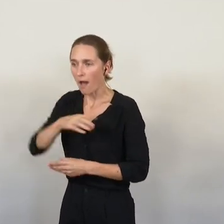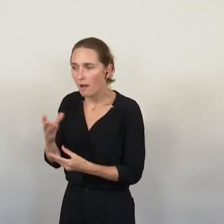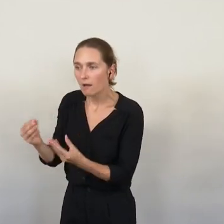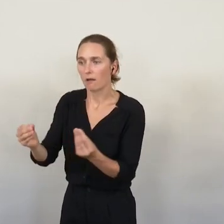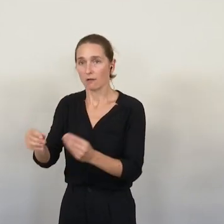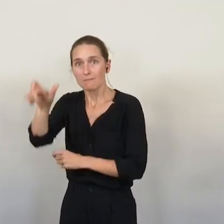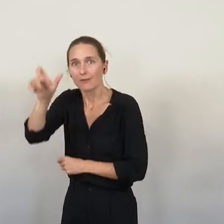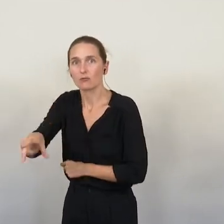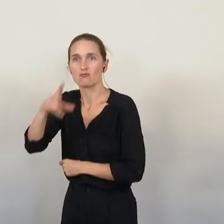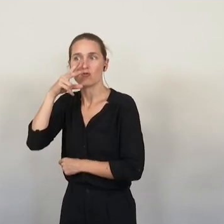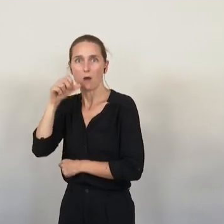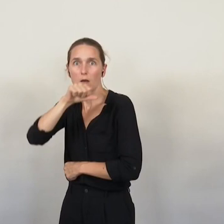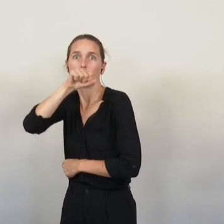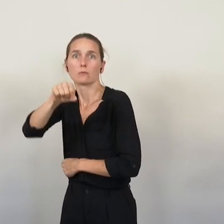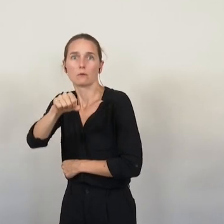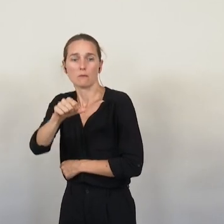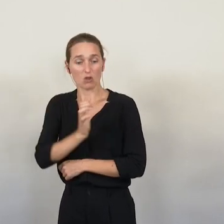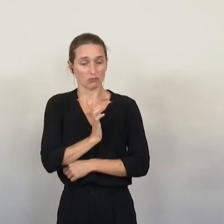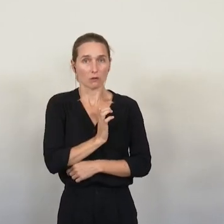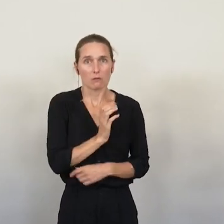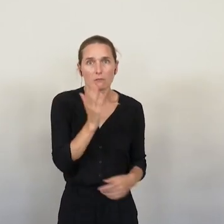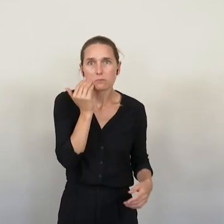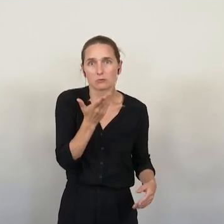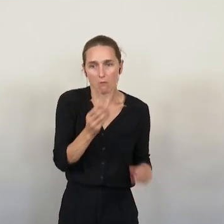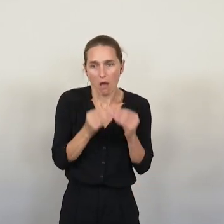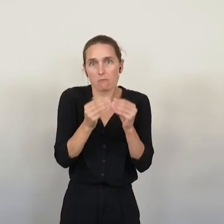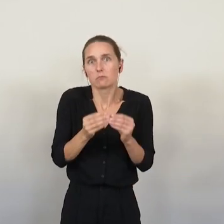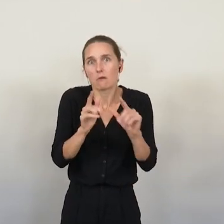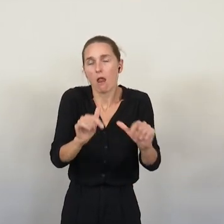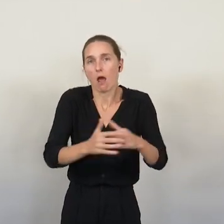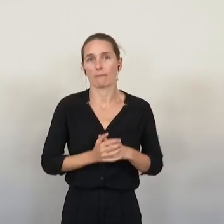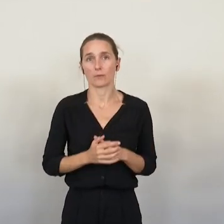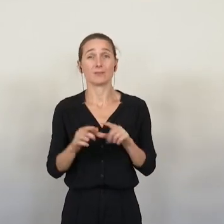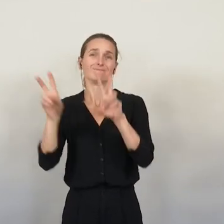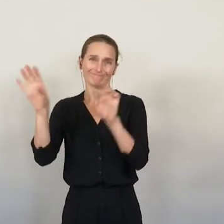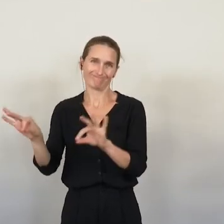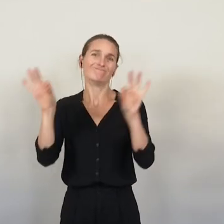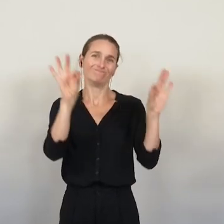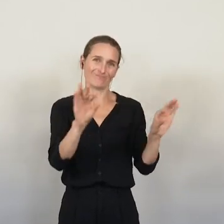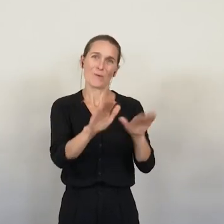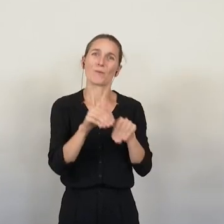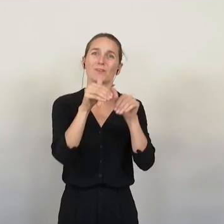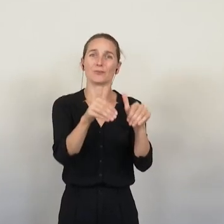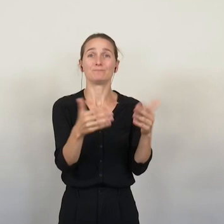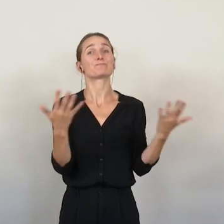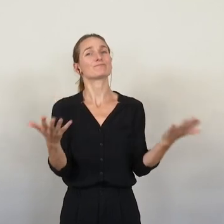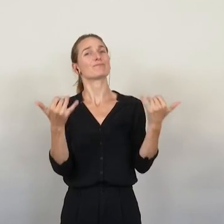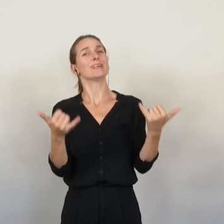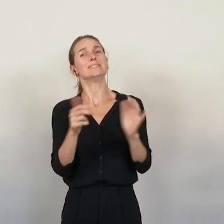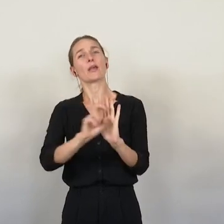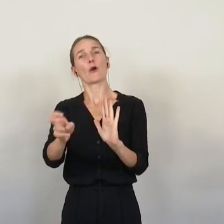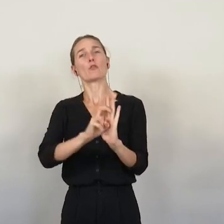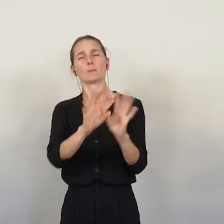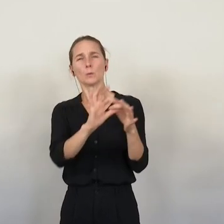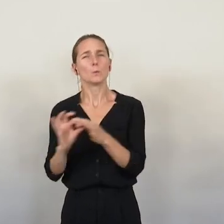euh autre tweet je vous cite toujours monsieur maire à Grenoble l'Union existe depuis 2014 avec la